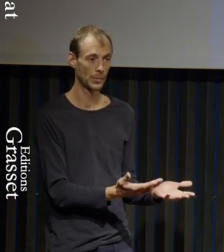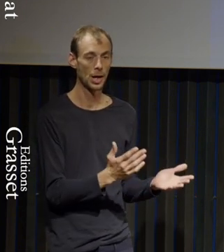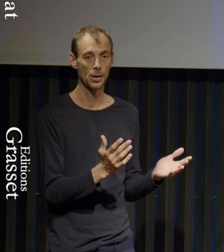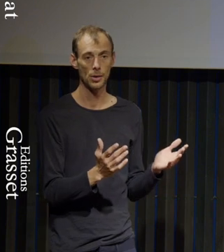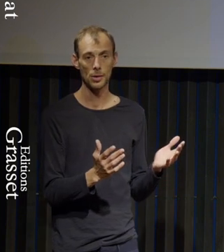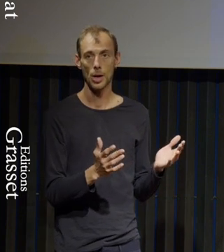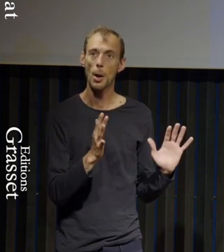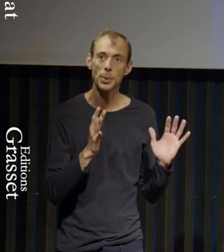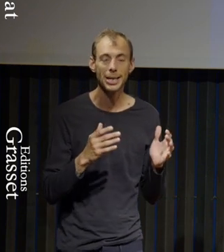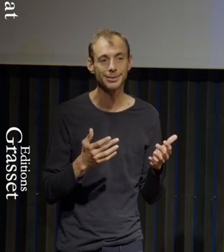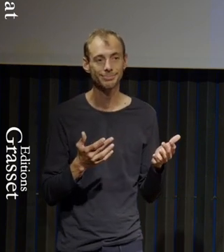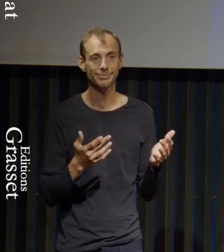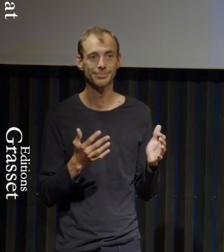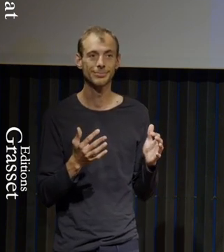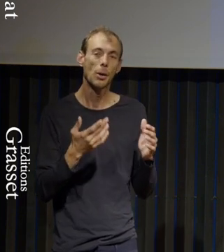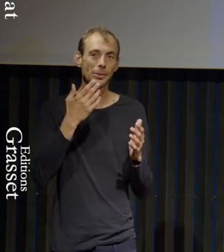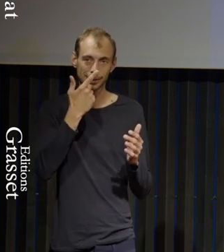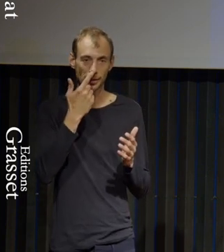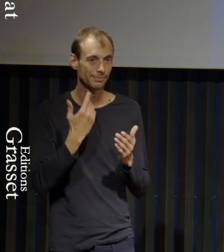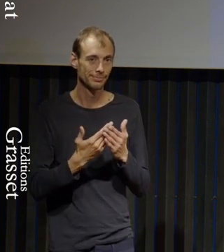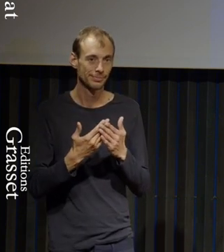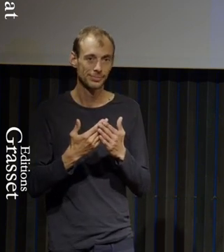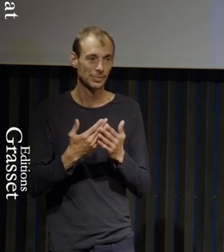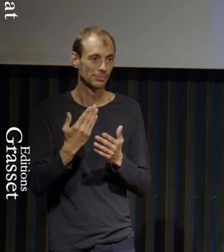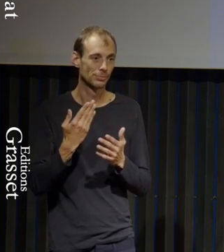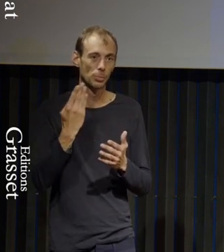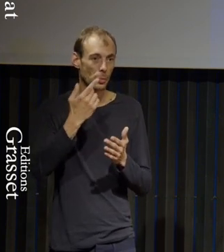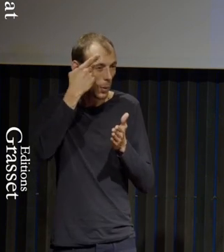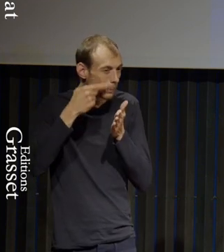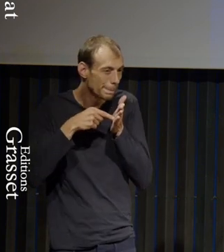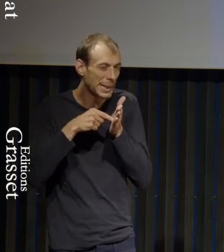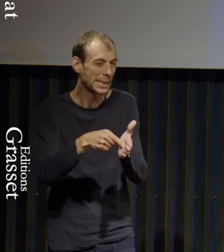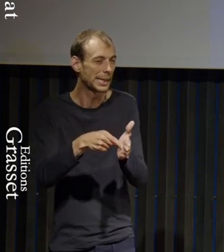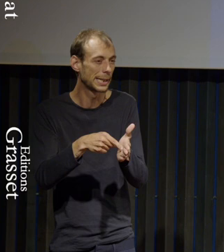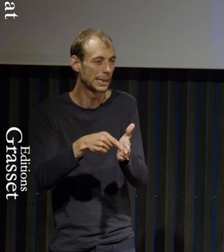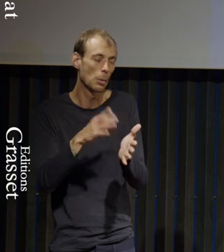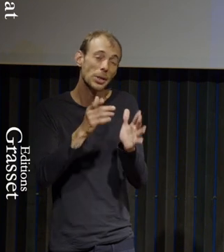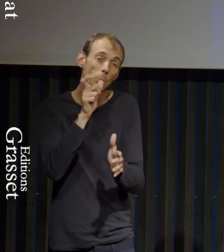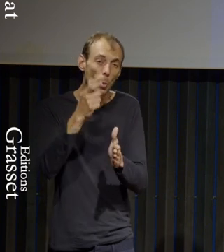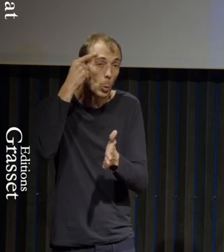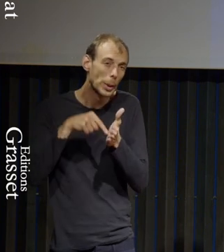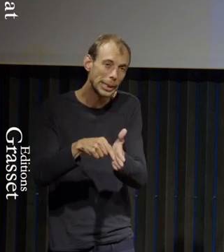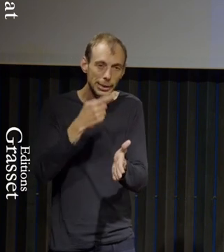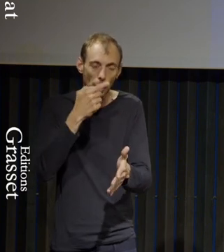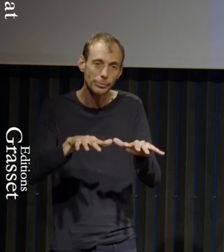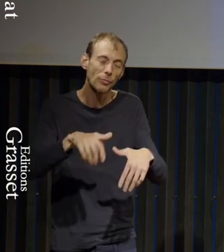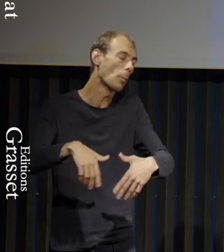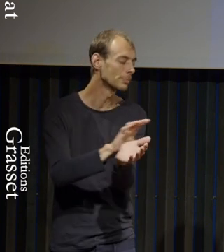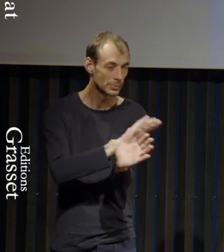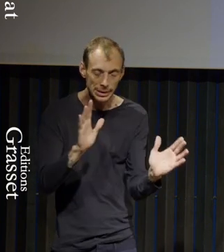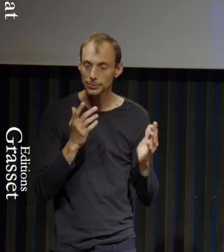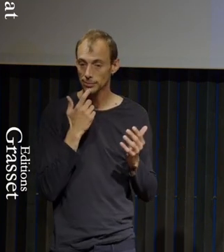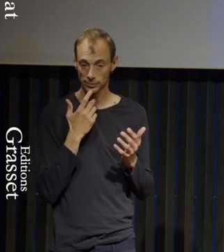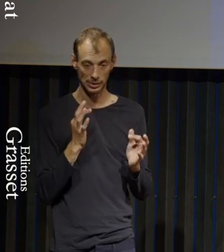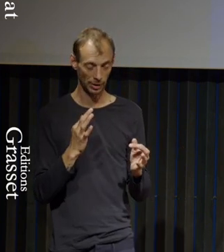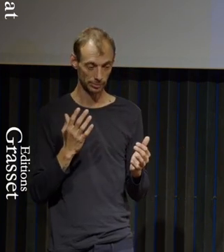celui du mot éthique, en tout cas celui de notre humanité, qui consiste à dire que si